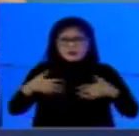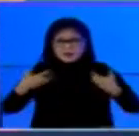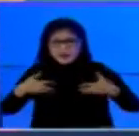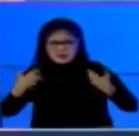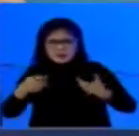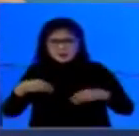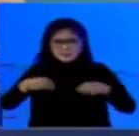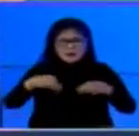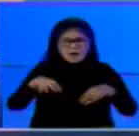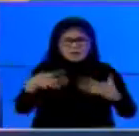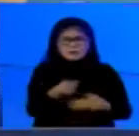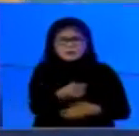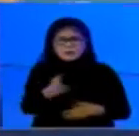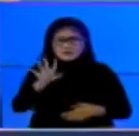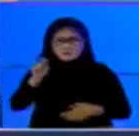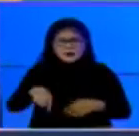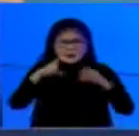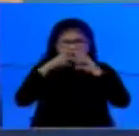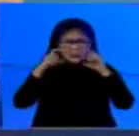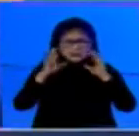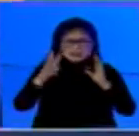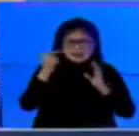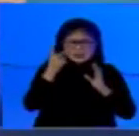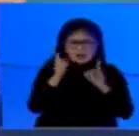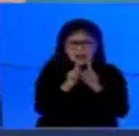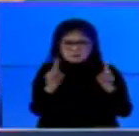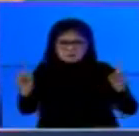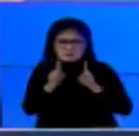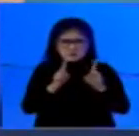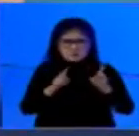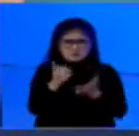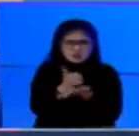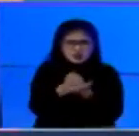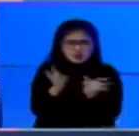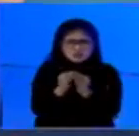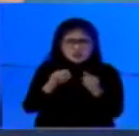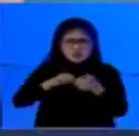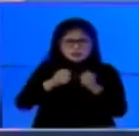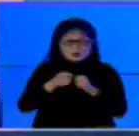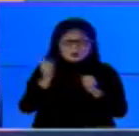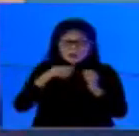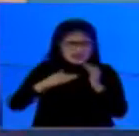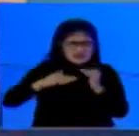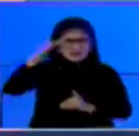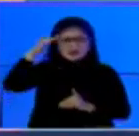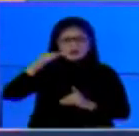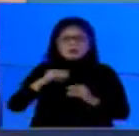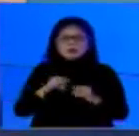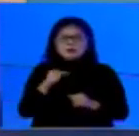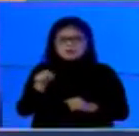pembeli yang tidak menggunakan masker bahkan tidak menjaga jarak fisik. Padahal jumlah kasus positif COVID-19 di Jawa Timur terus